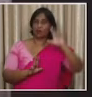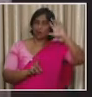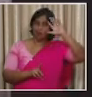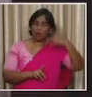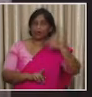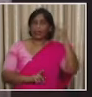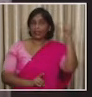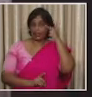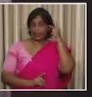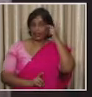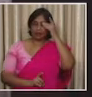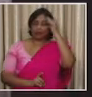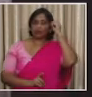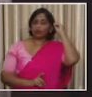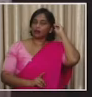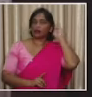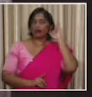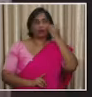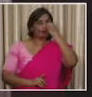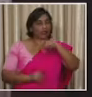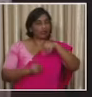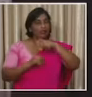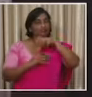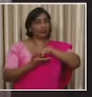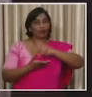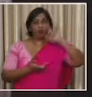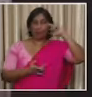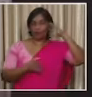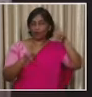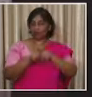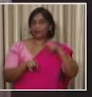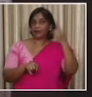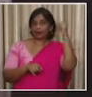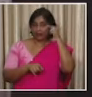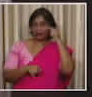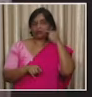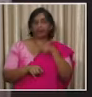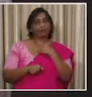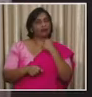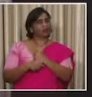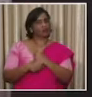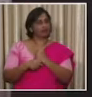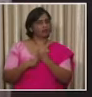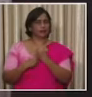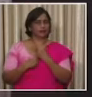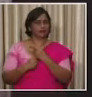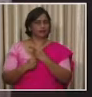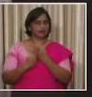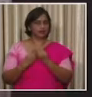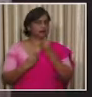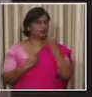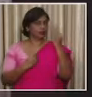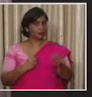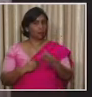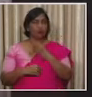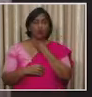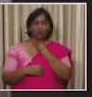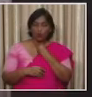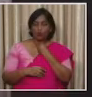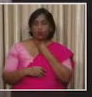කියලා හිතාගෙන, මාතර දිස්ත්‍රික්කයේ ඉන්නේ මෝඩයෝ කියලා හිතාගෙන මේ රජය ලබා දෙන බොරු